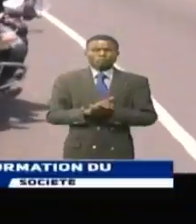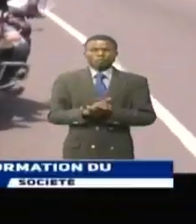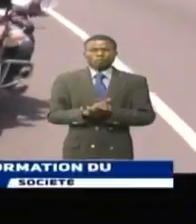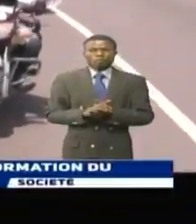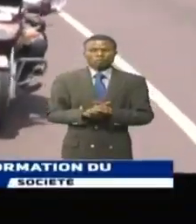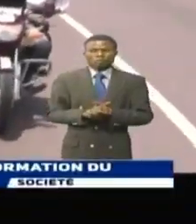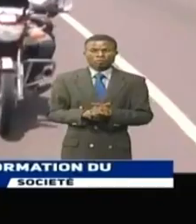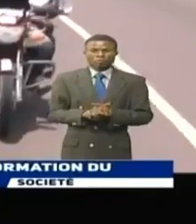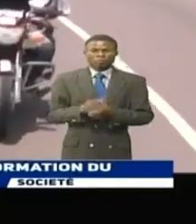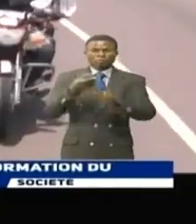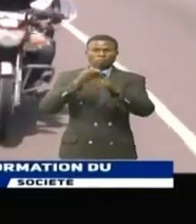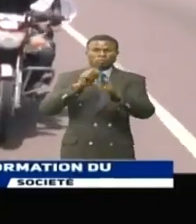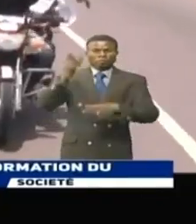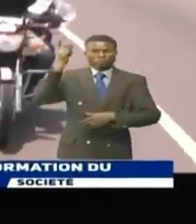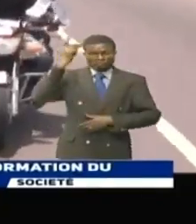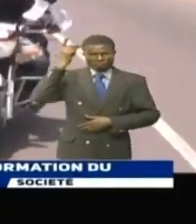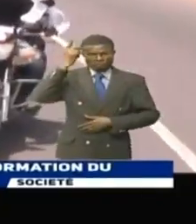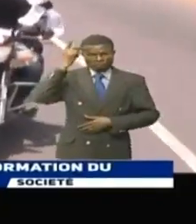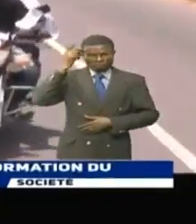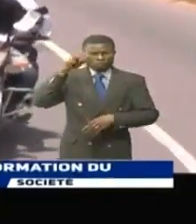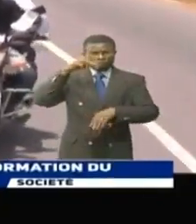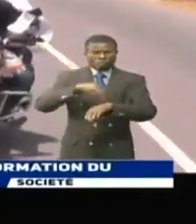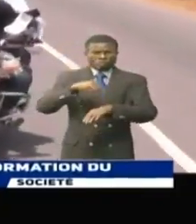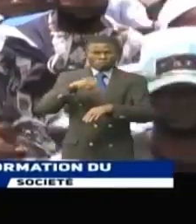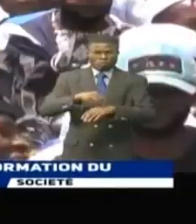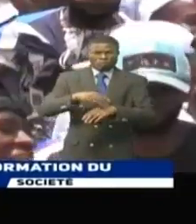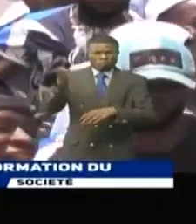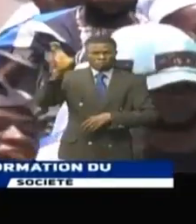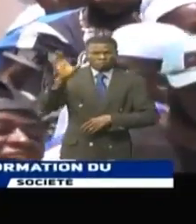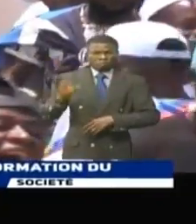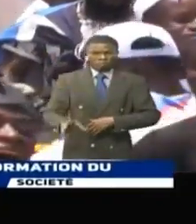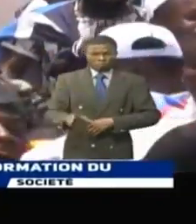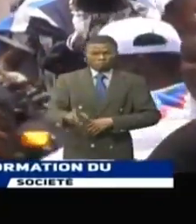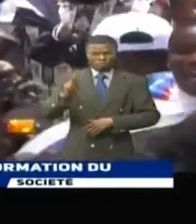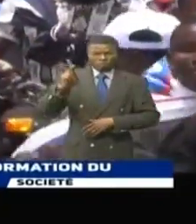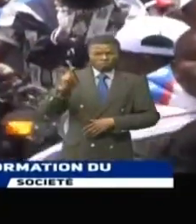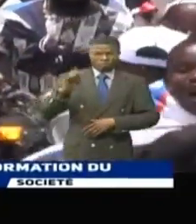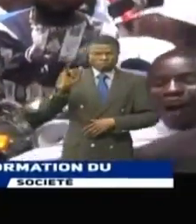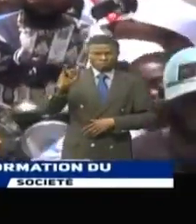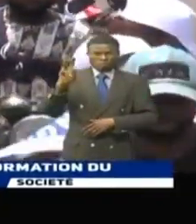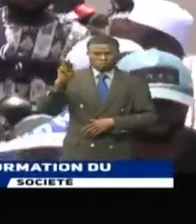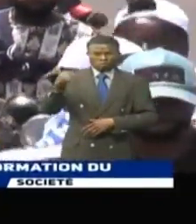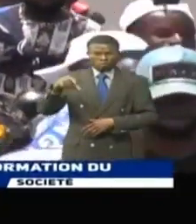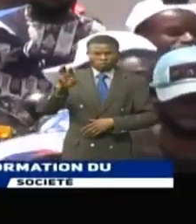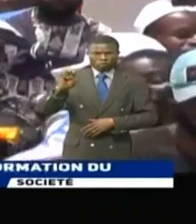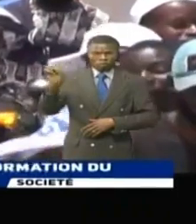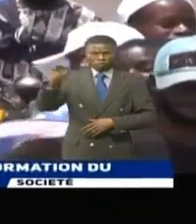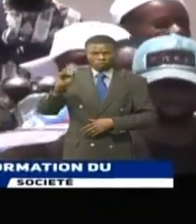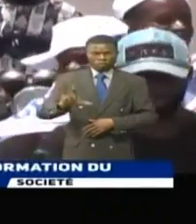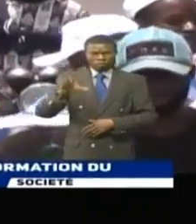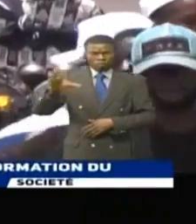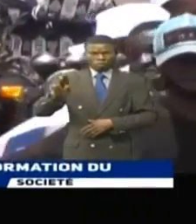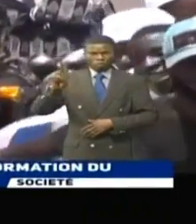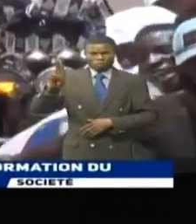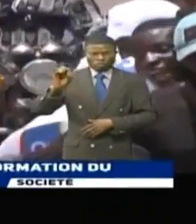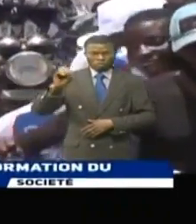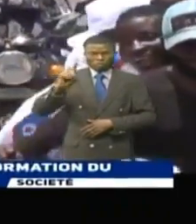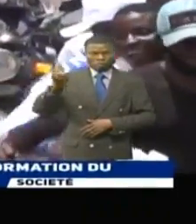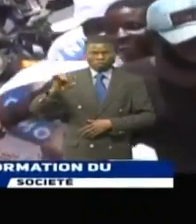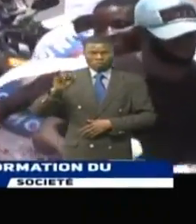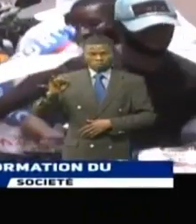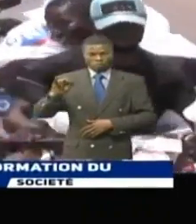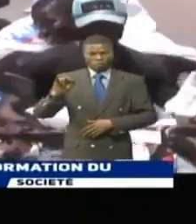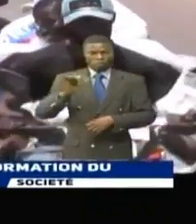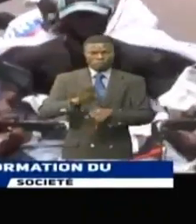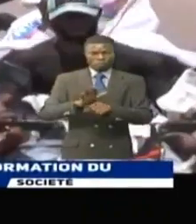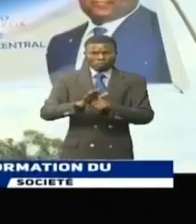Ils sont venus de Kinshasa, Matadi, Mbanzangungu, Kimpese, Kasangulu, Luozi et différents territoires du Congo central